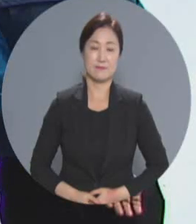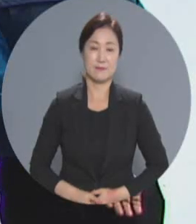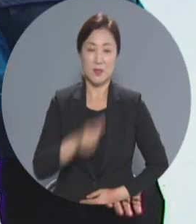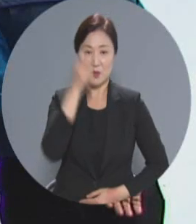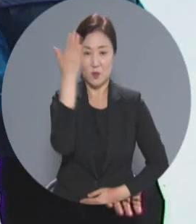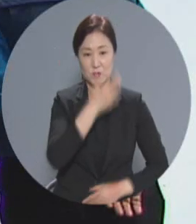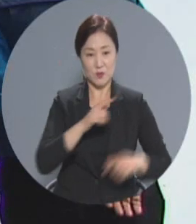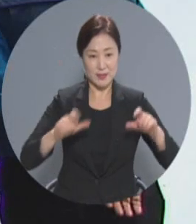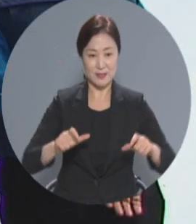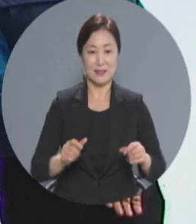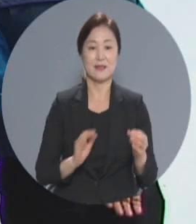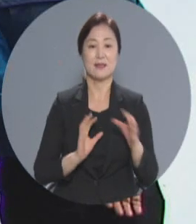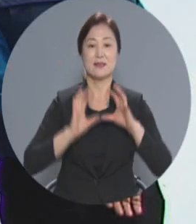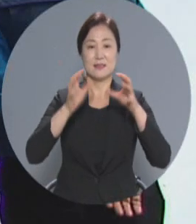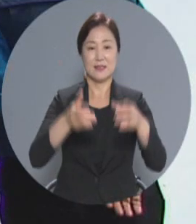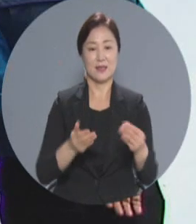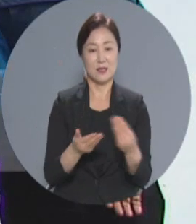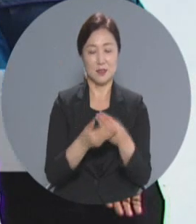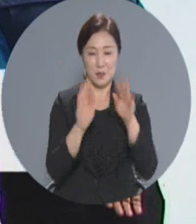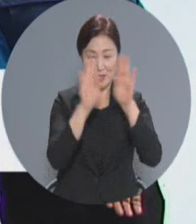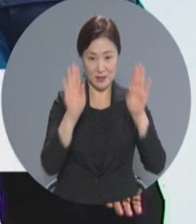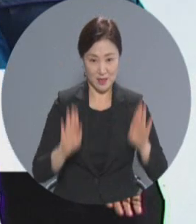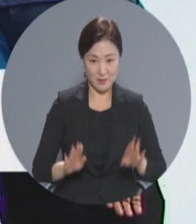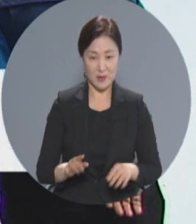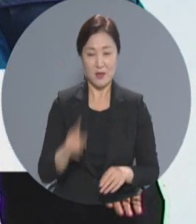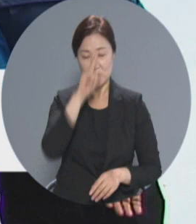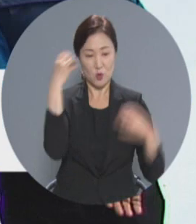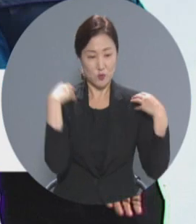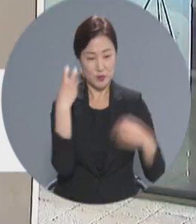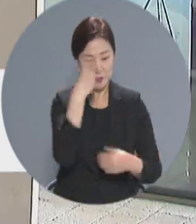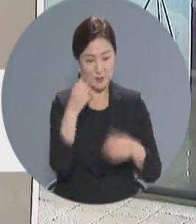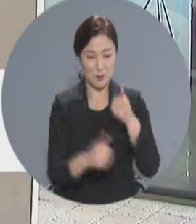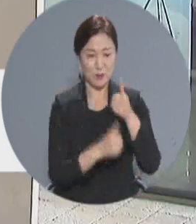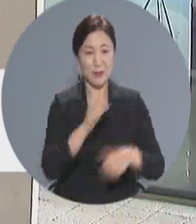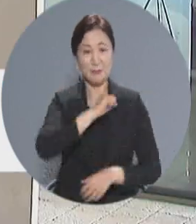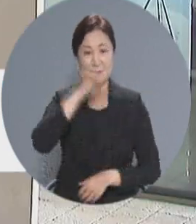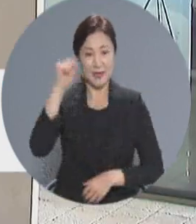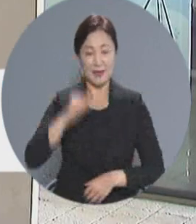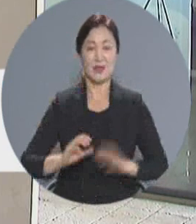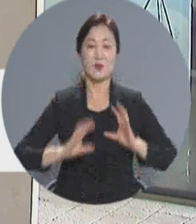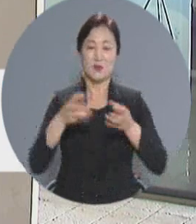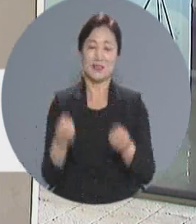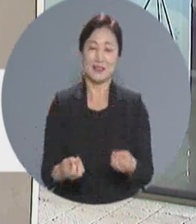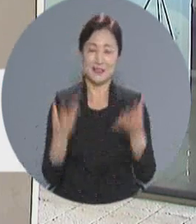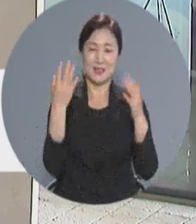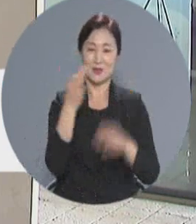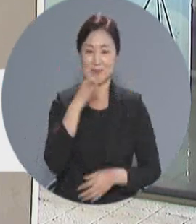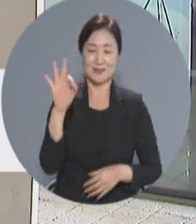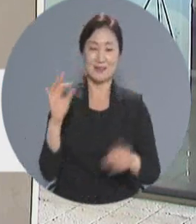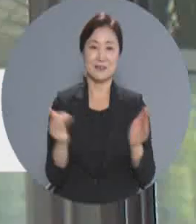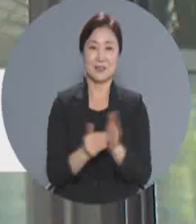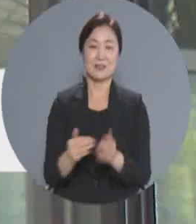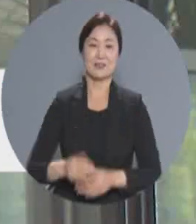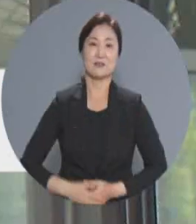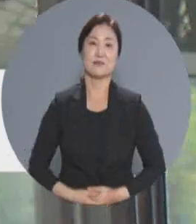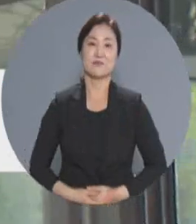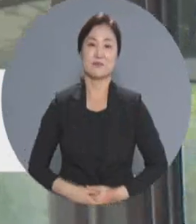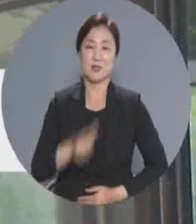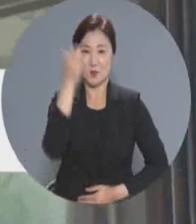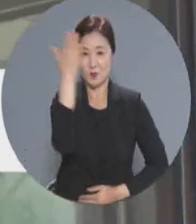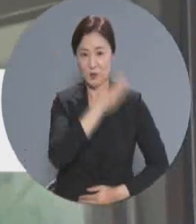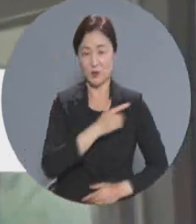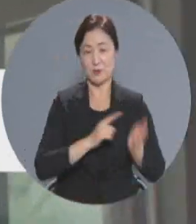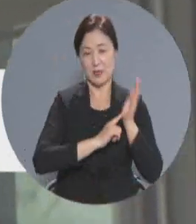여수 세계섬박람회가 기획재정부 국제행사심사위원회를 통과해 국제행사로 열리게 됐습니다.